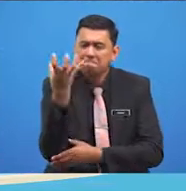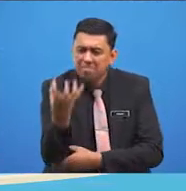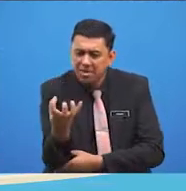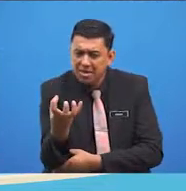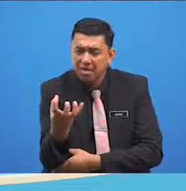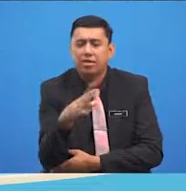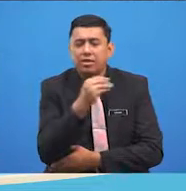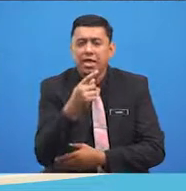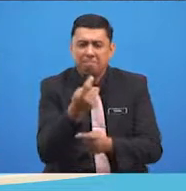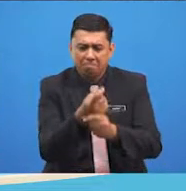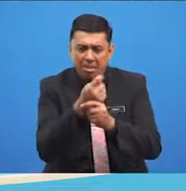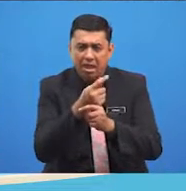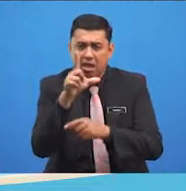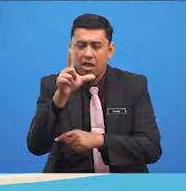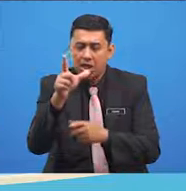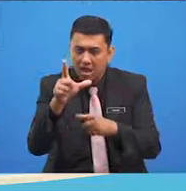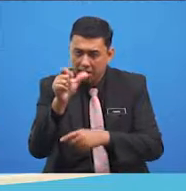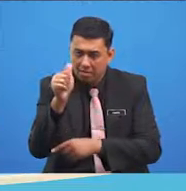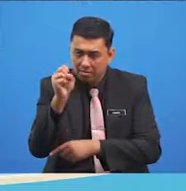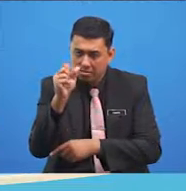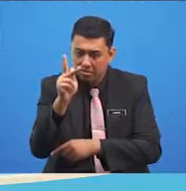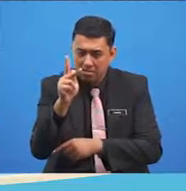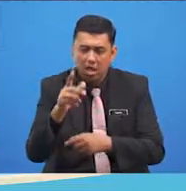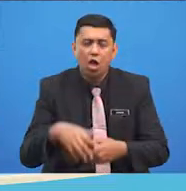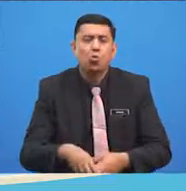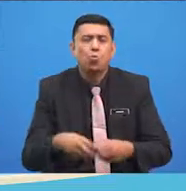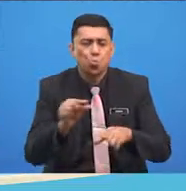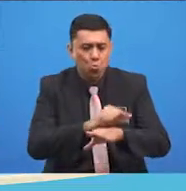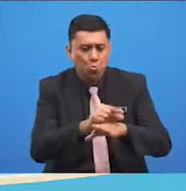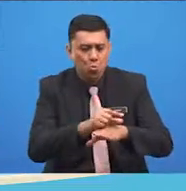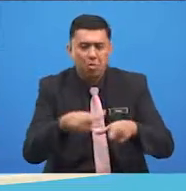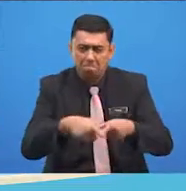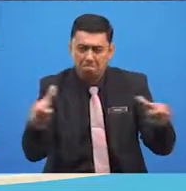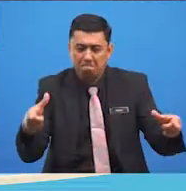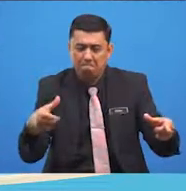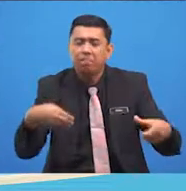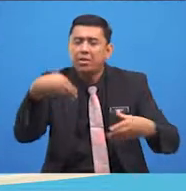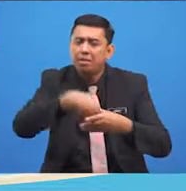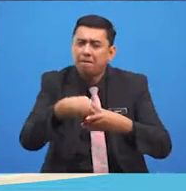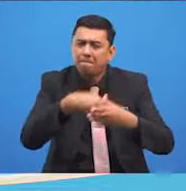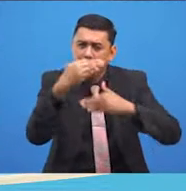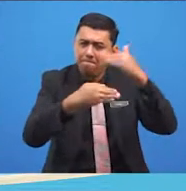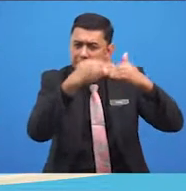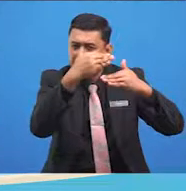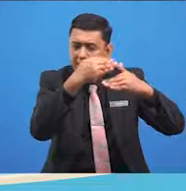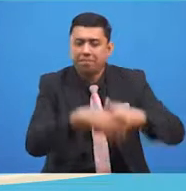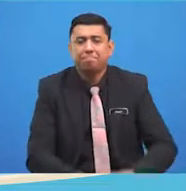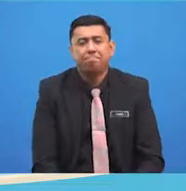dan tahan lasak dan ia digunakan secara meluas sebagai batu binaan dalam industri